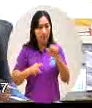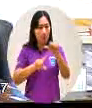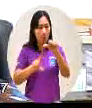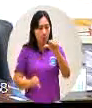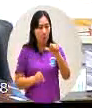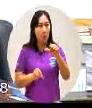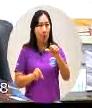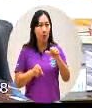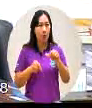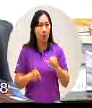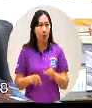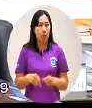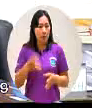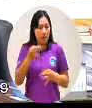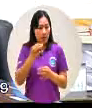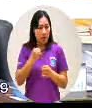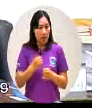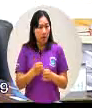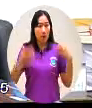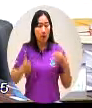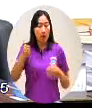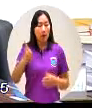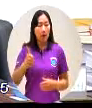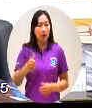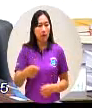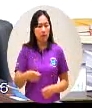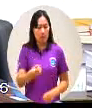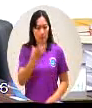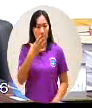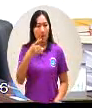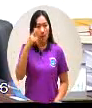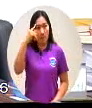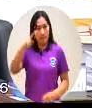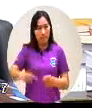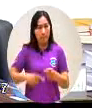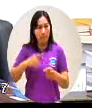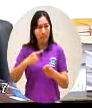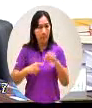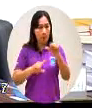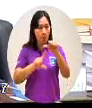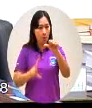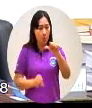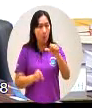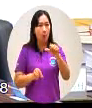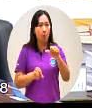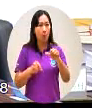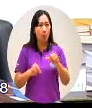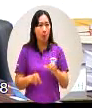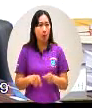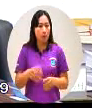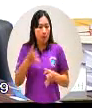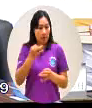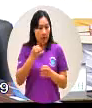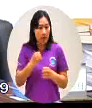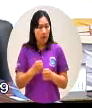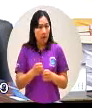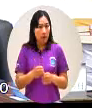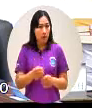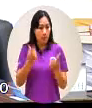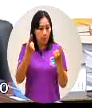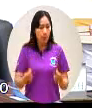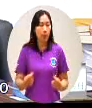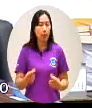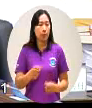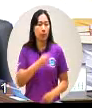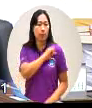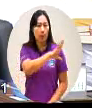工，哦，一工就袂当减。哦，这因为真依照合约如期完工，哦，一工就袂当减。哦，这因为真